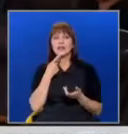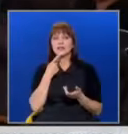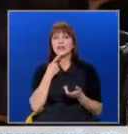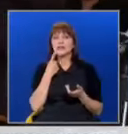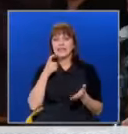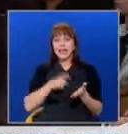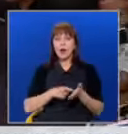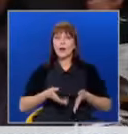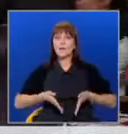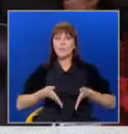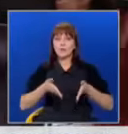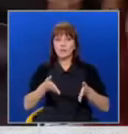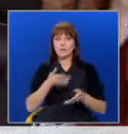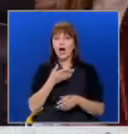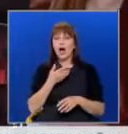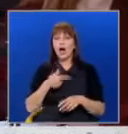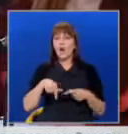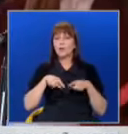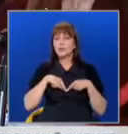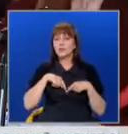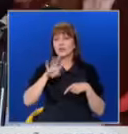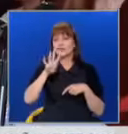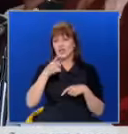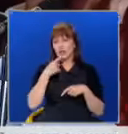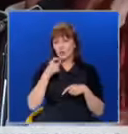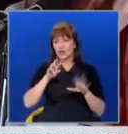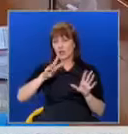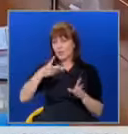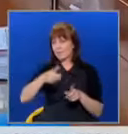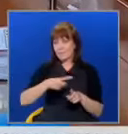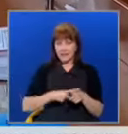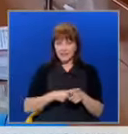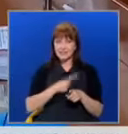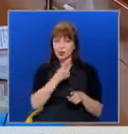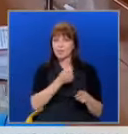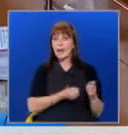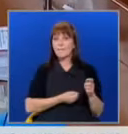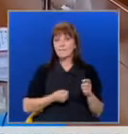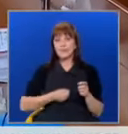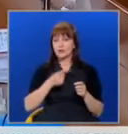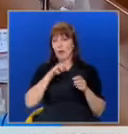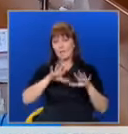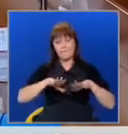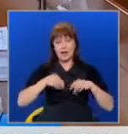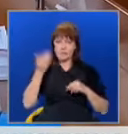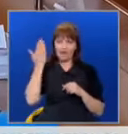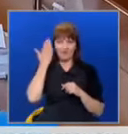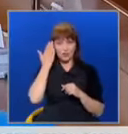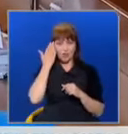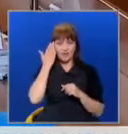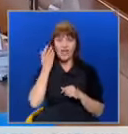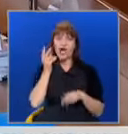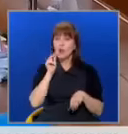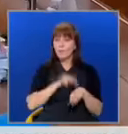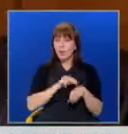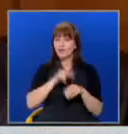беше осъден на 4 години и 8 месеца лишаване от свобода от Пазарджишкия окръжен съд, след като се призна за виновен. Апелативният съд в Пловдив